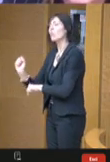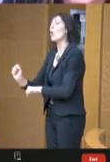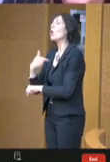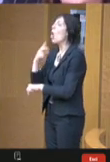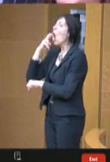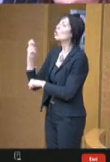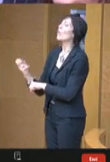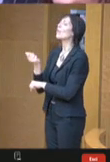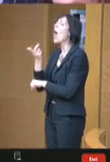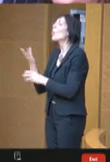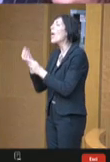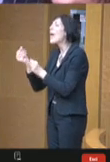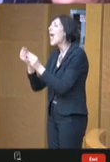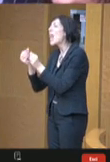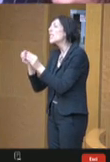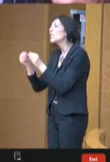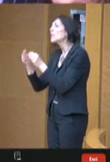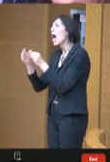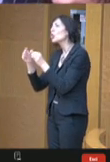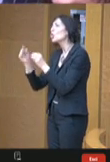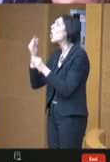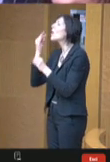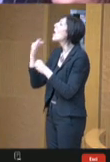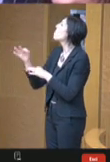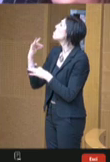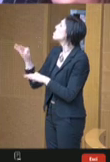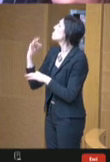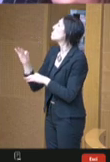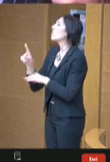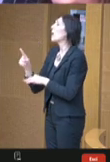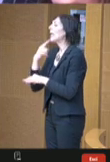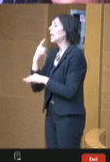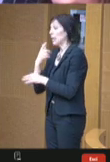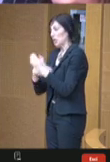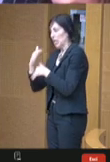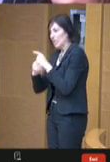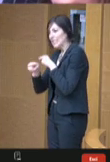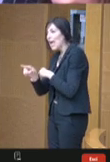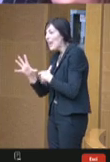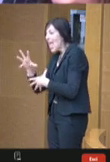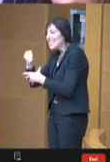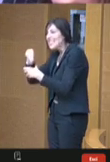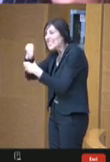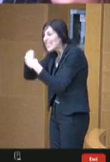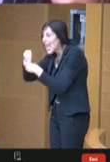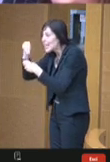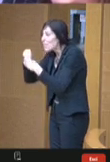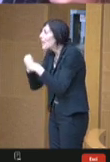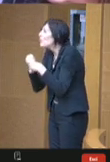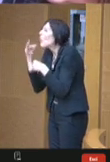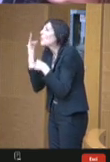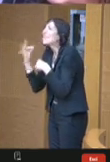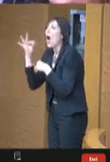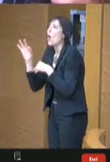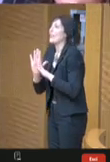realizzazioni meravigliose con dei giovani portatori di disabilità che si erano inseriti in modo stupendo, si erano realizzati